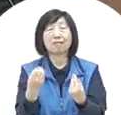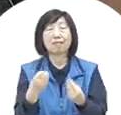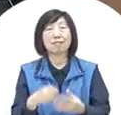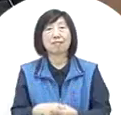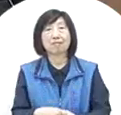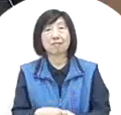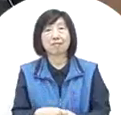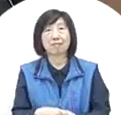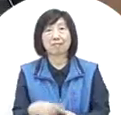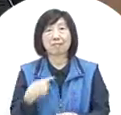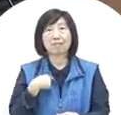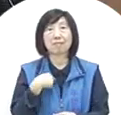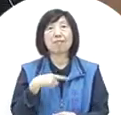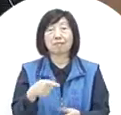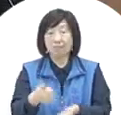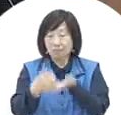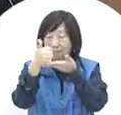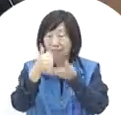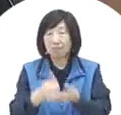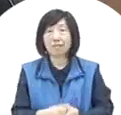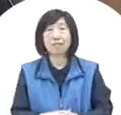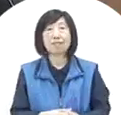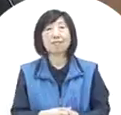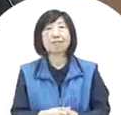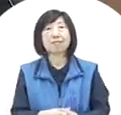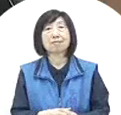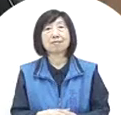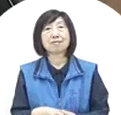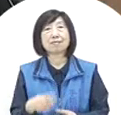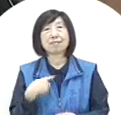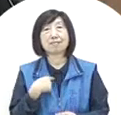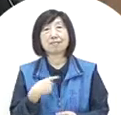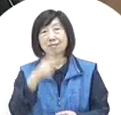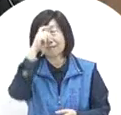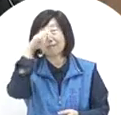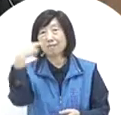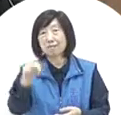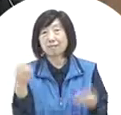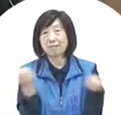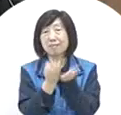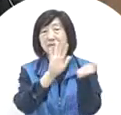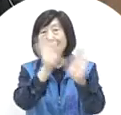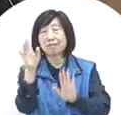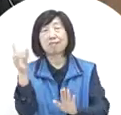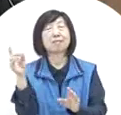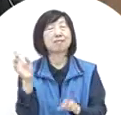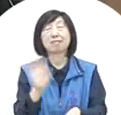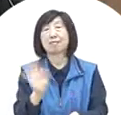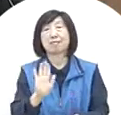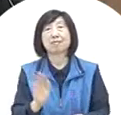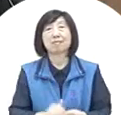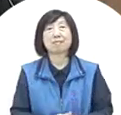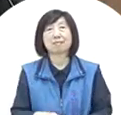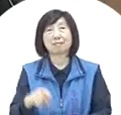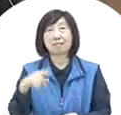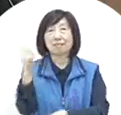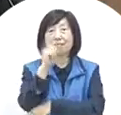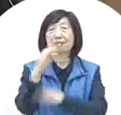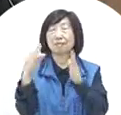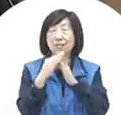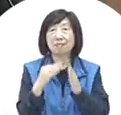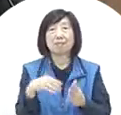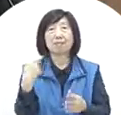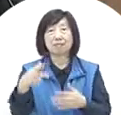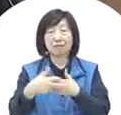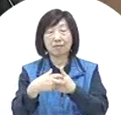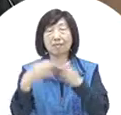我完全给予尊重。我们期待这些事情不要再发生。所以不管是消防局、卫生